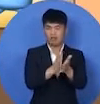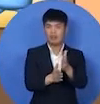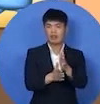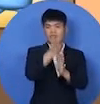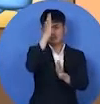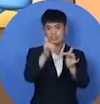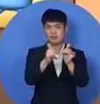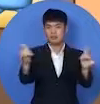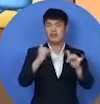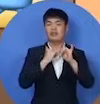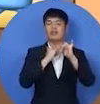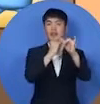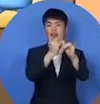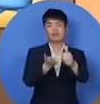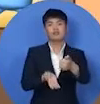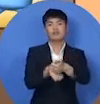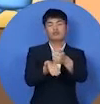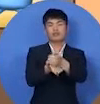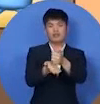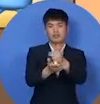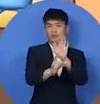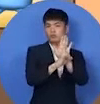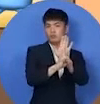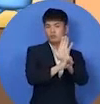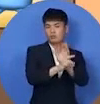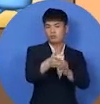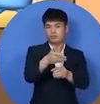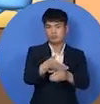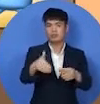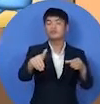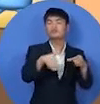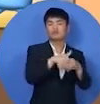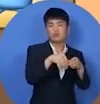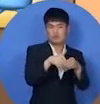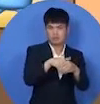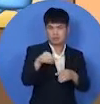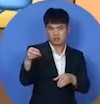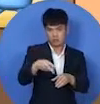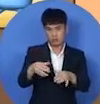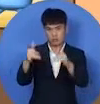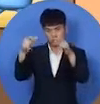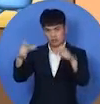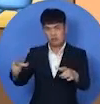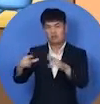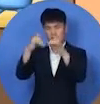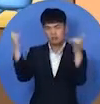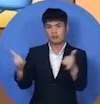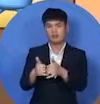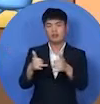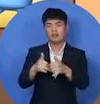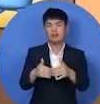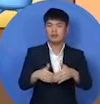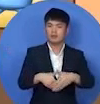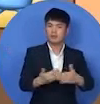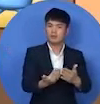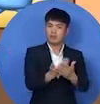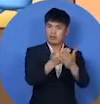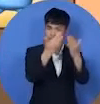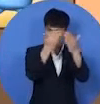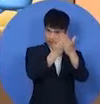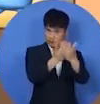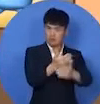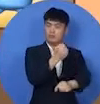추천 후보자를 공모합니다. 천안시민회상은 향토문화와 지역사회발전에 기여한 바가 크거나 지역주민을